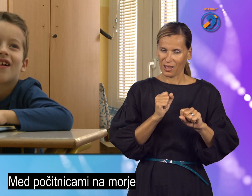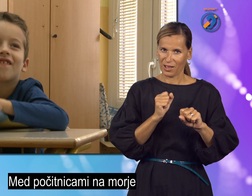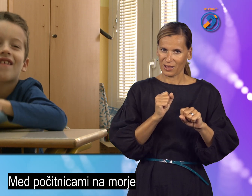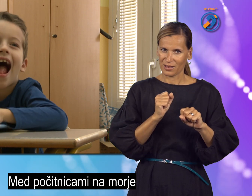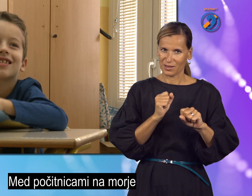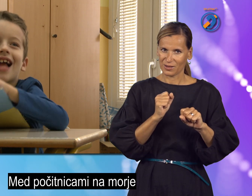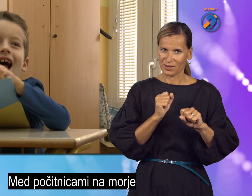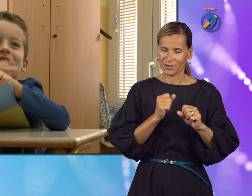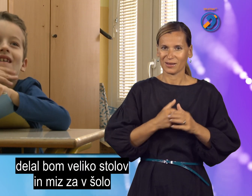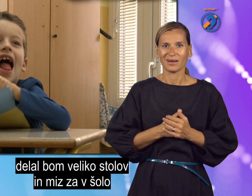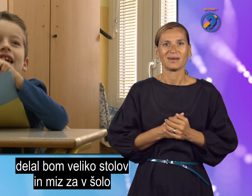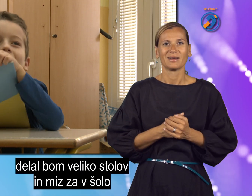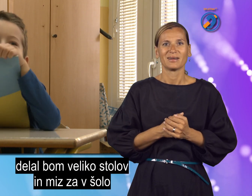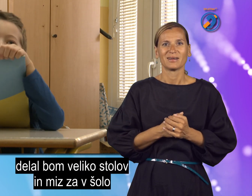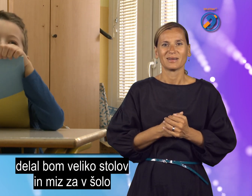Boš